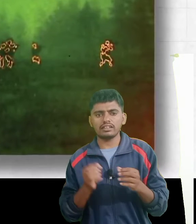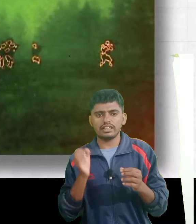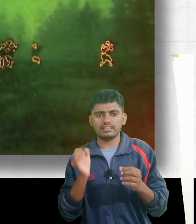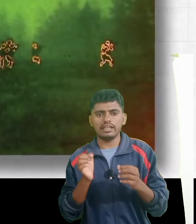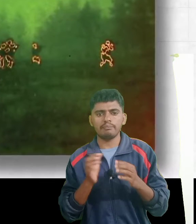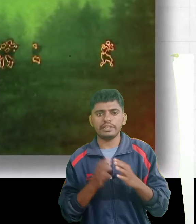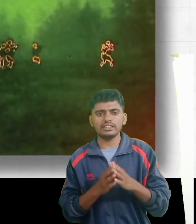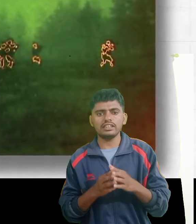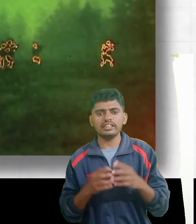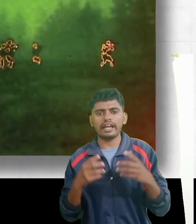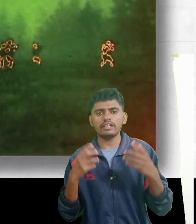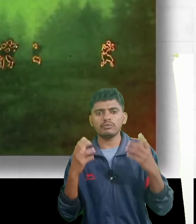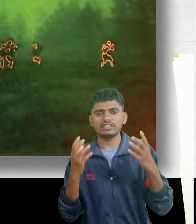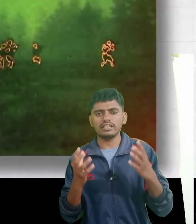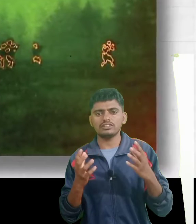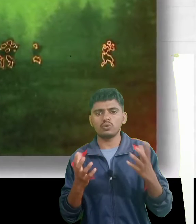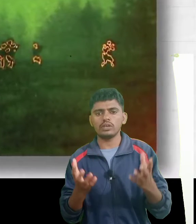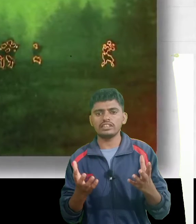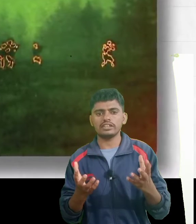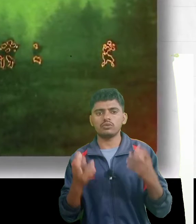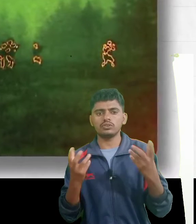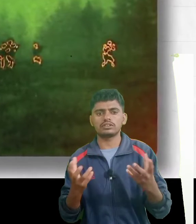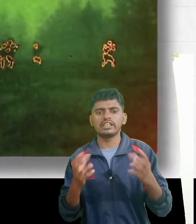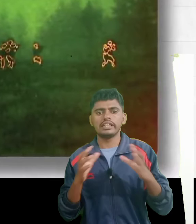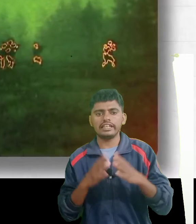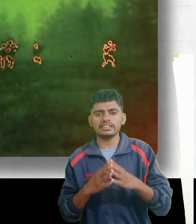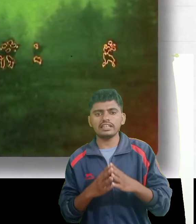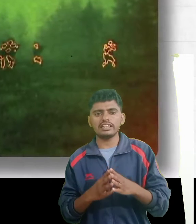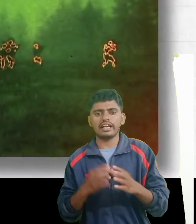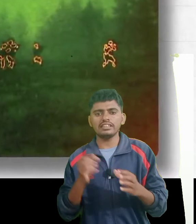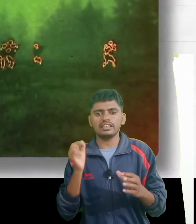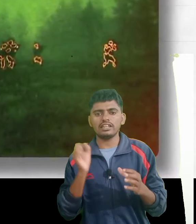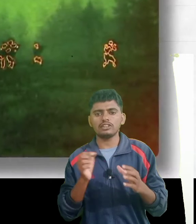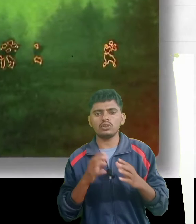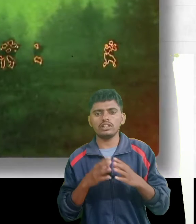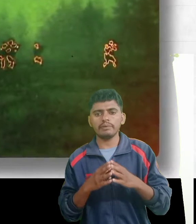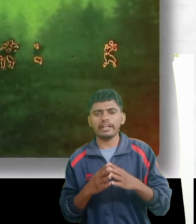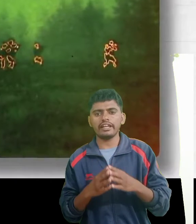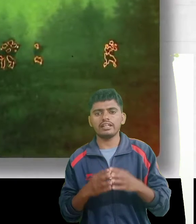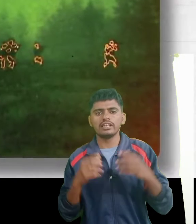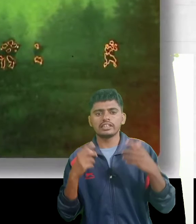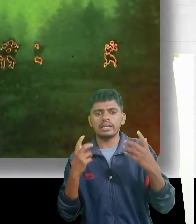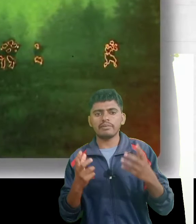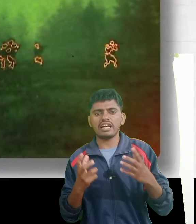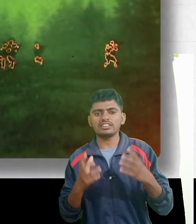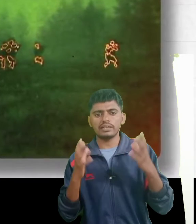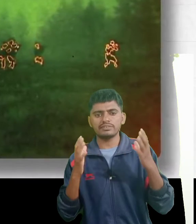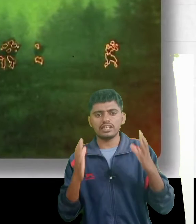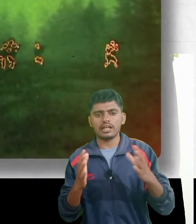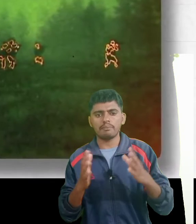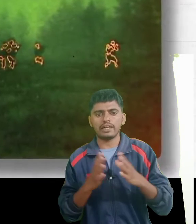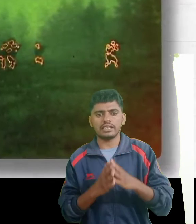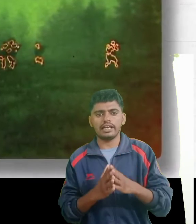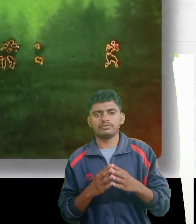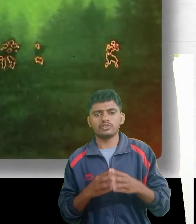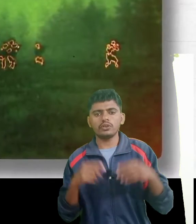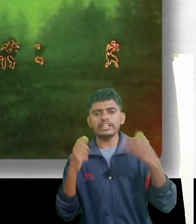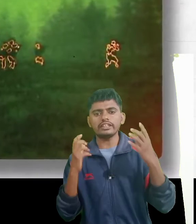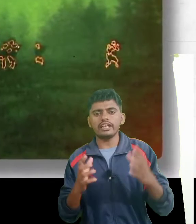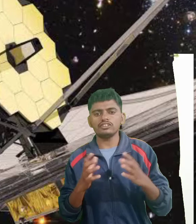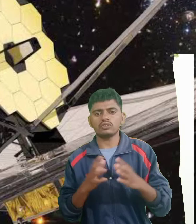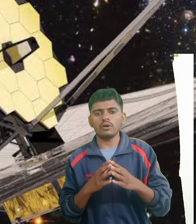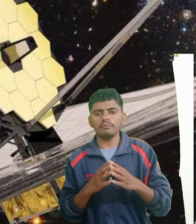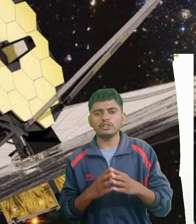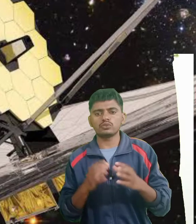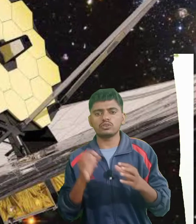इंफ्रारेड डिटेक्ट करते हैं। बेसिकली नाइट विजन गूगल से कुछ ऐसा दिखाई देता है जो इंफ्रारेड कैमरास कैप्चर कर पाता है,